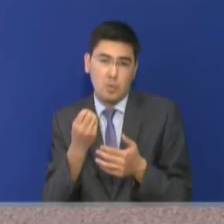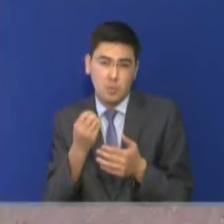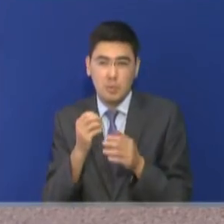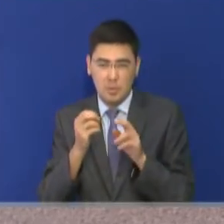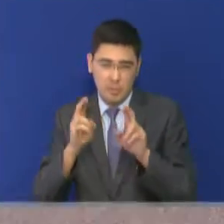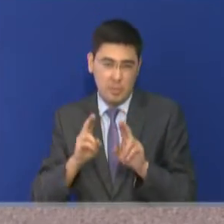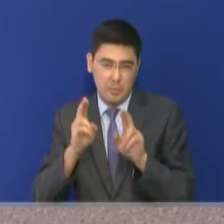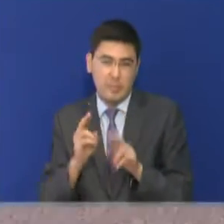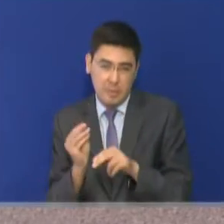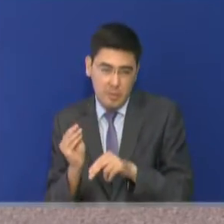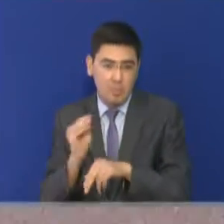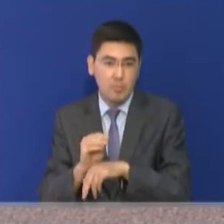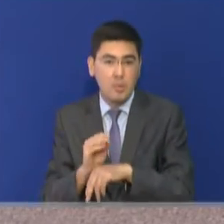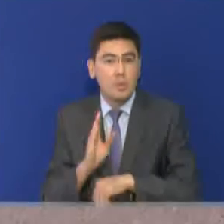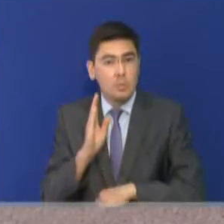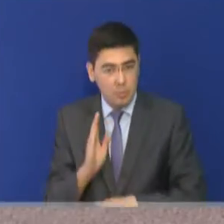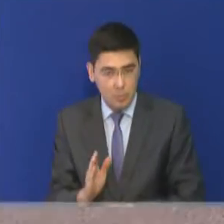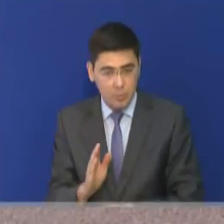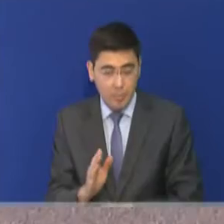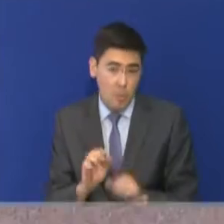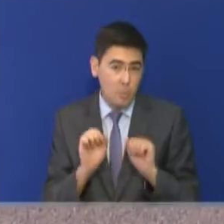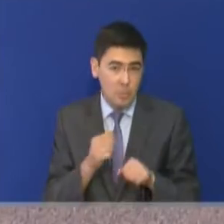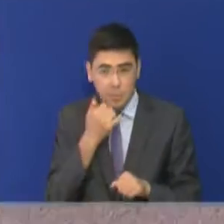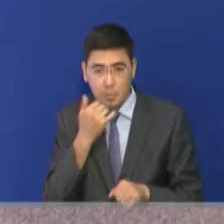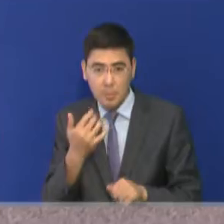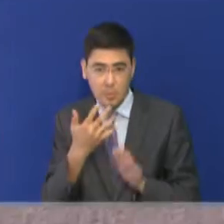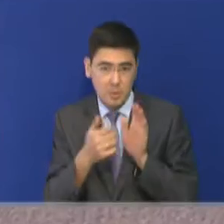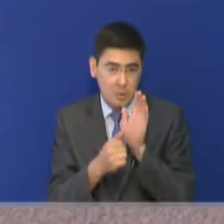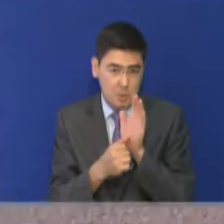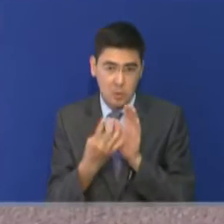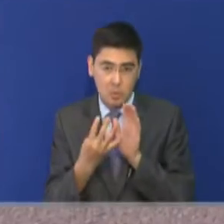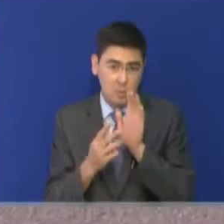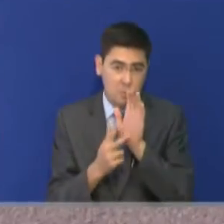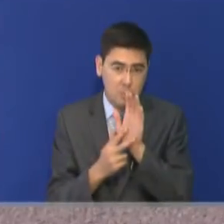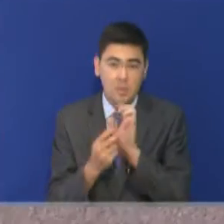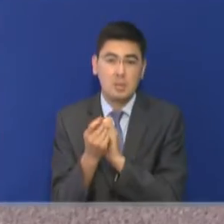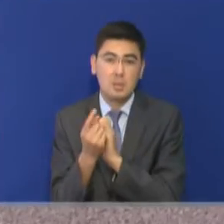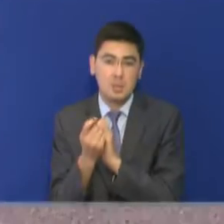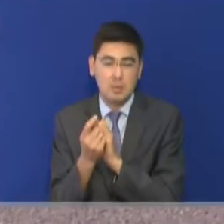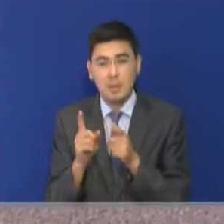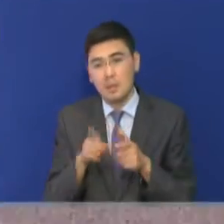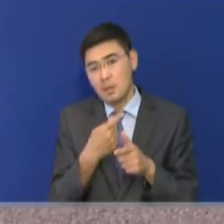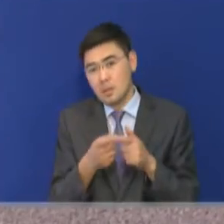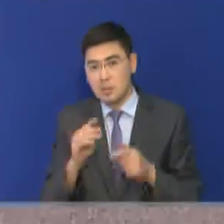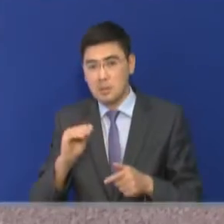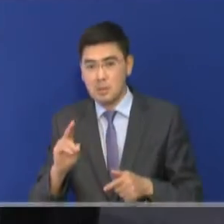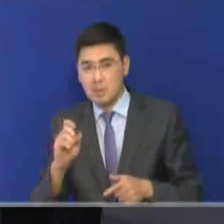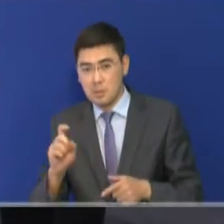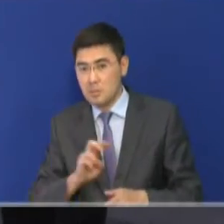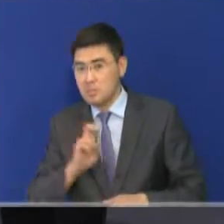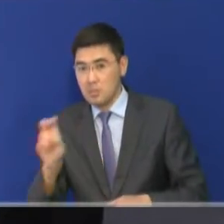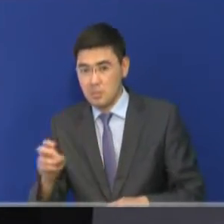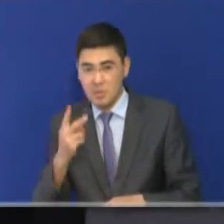условий. Необходимую информацию можно получить по телефону 56 48 11 или в коммунальном отделе в